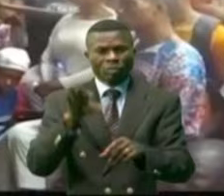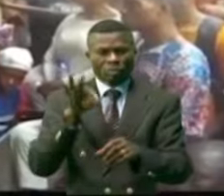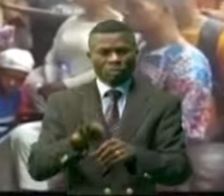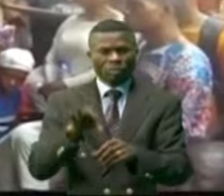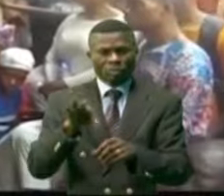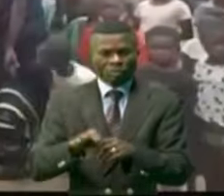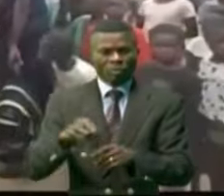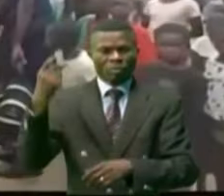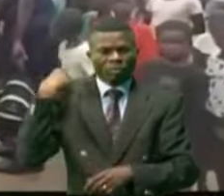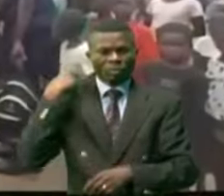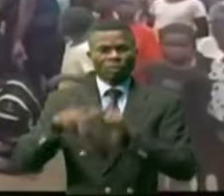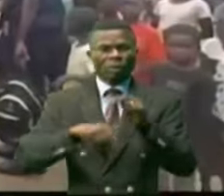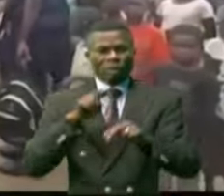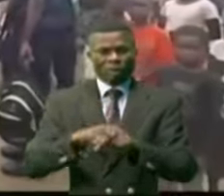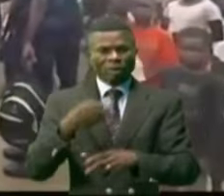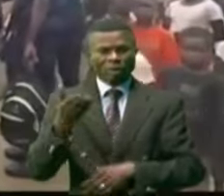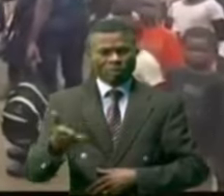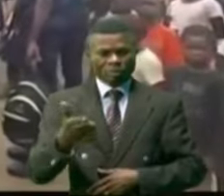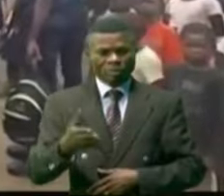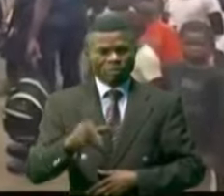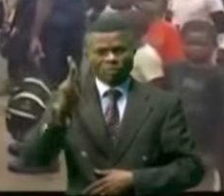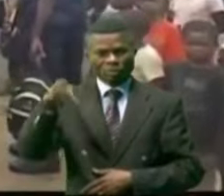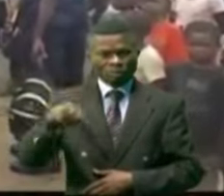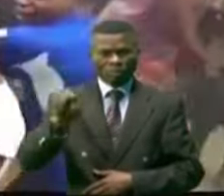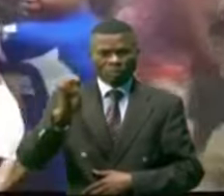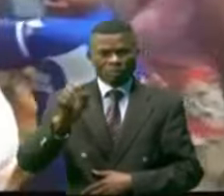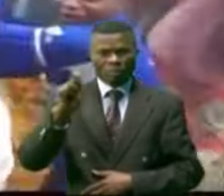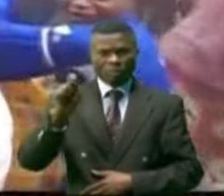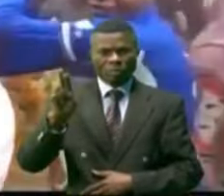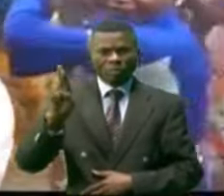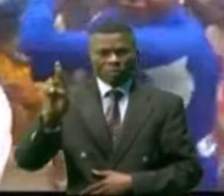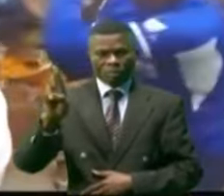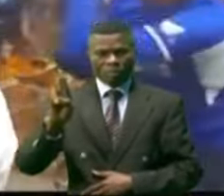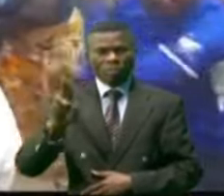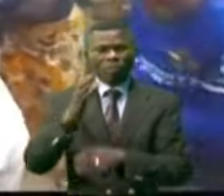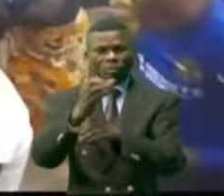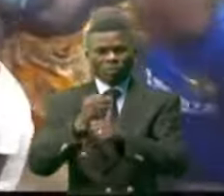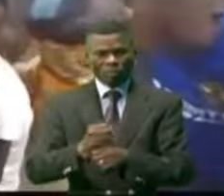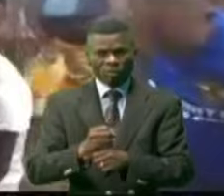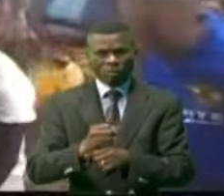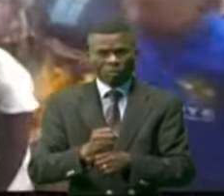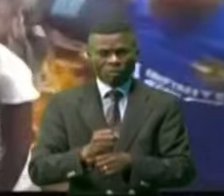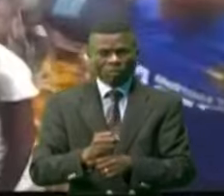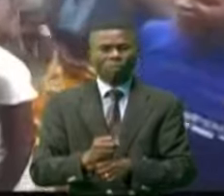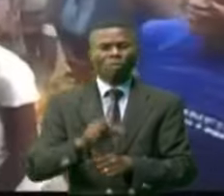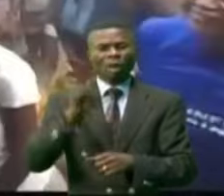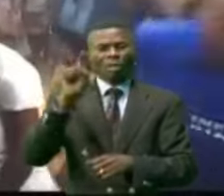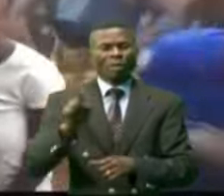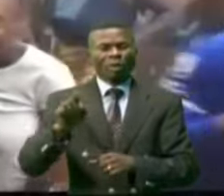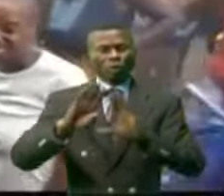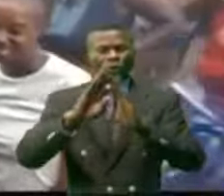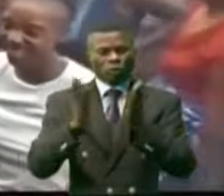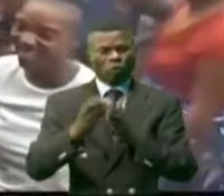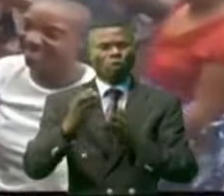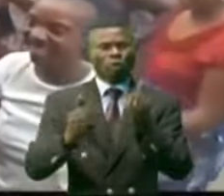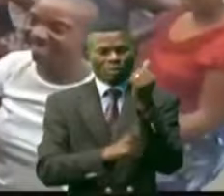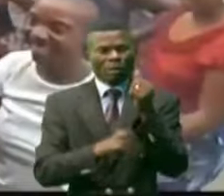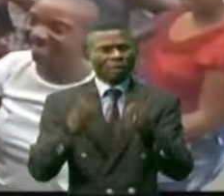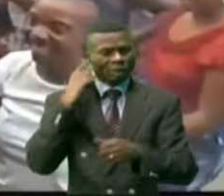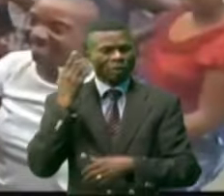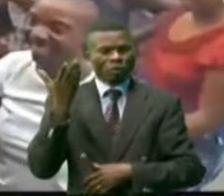députation nationale. Peter Lopose devait aussi recevoir les désidératas de celle-ci.